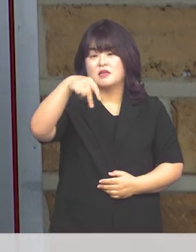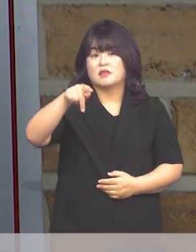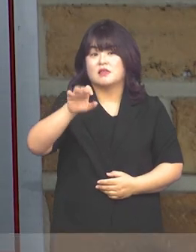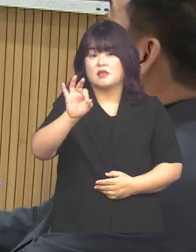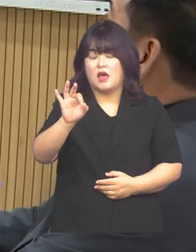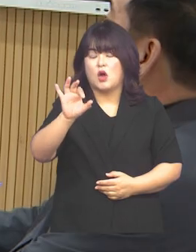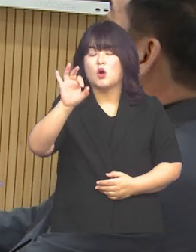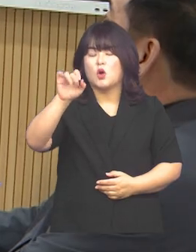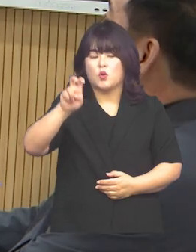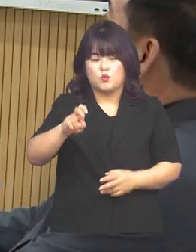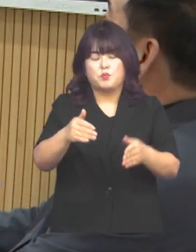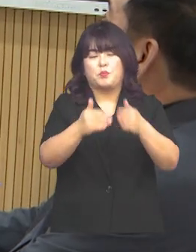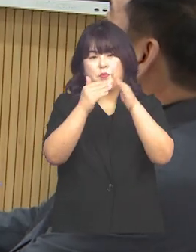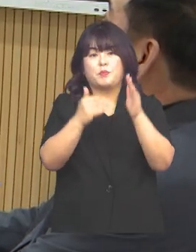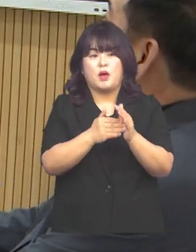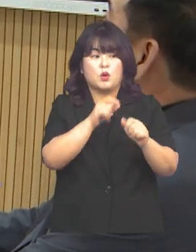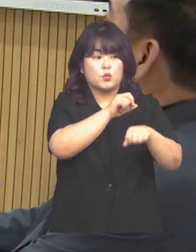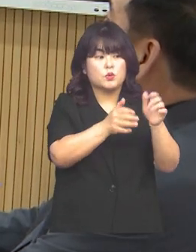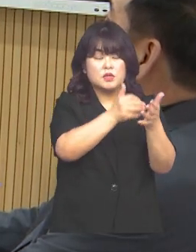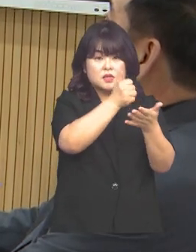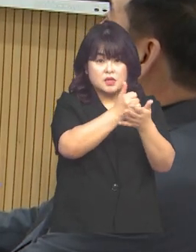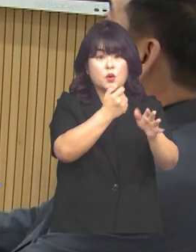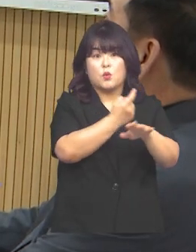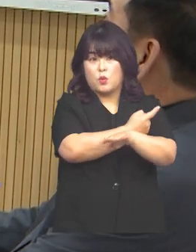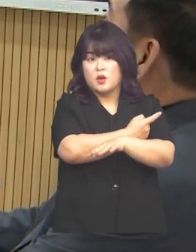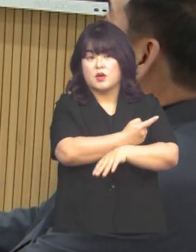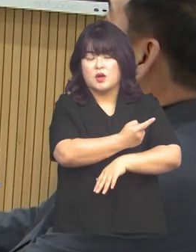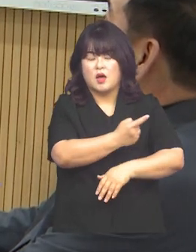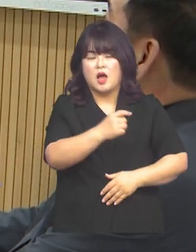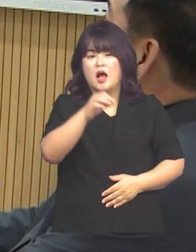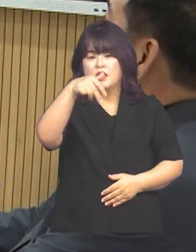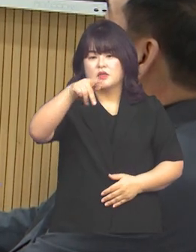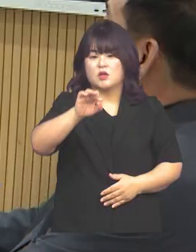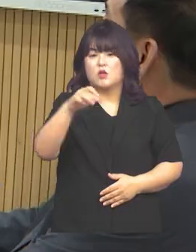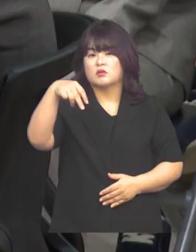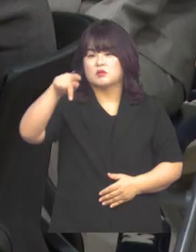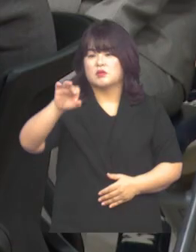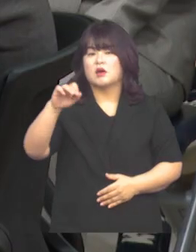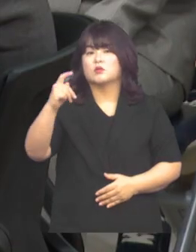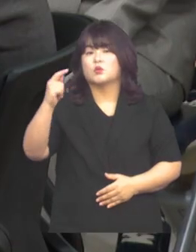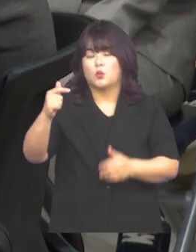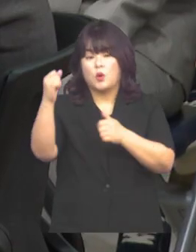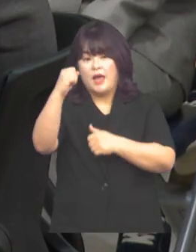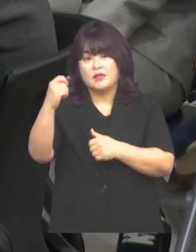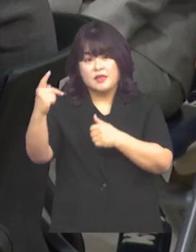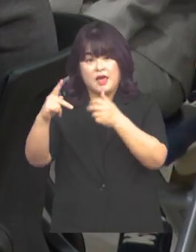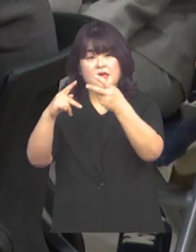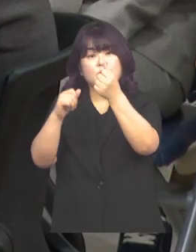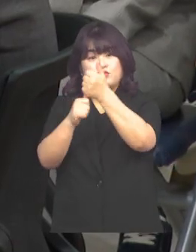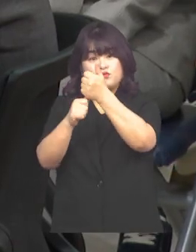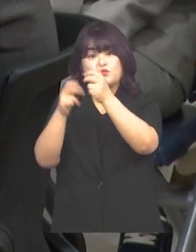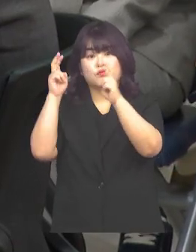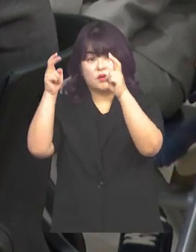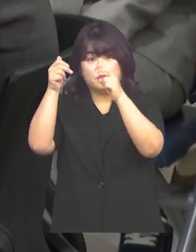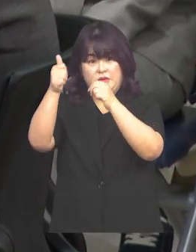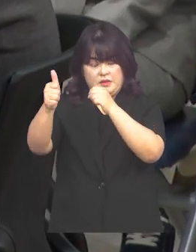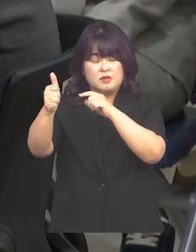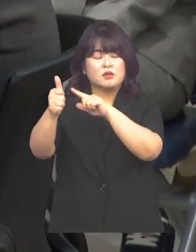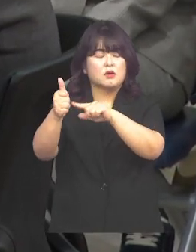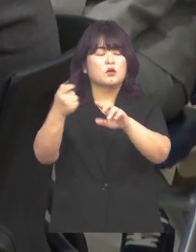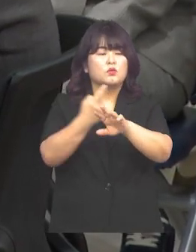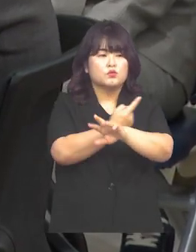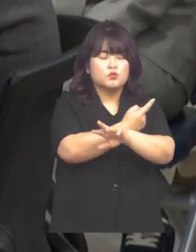열었습니다. 개소식에는 이상일 용인특례시장, 정상록 SK하이닉스 부사장, 한세종